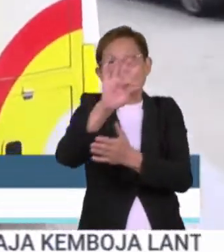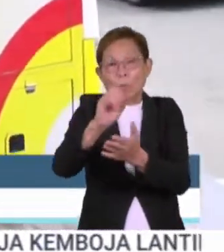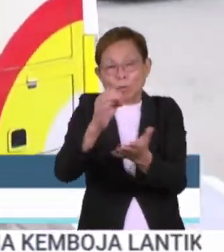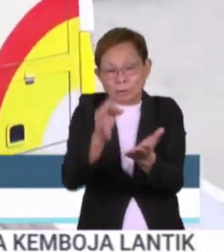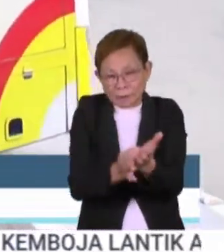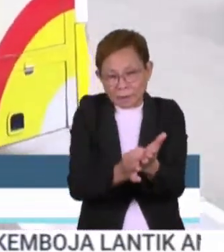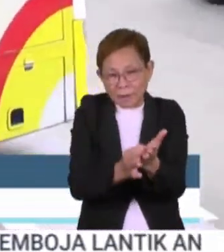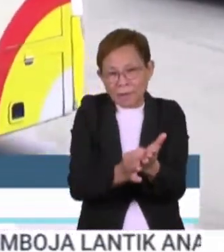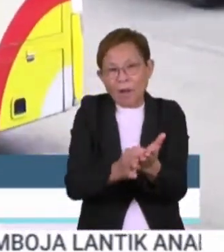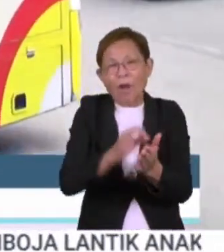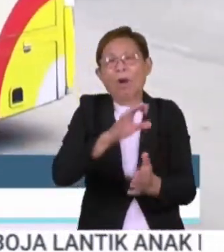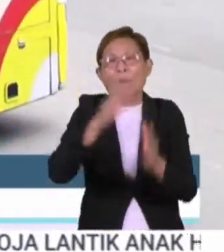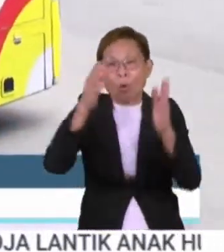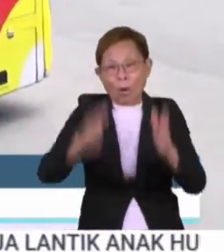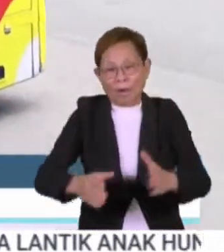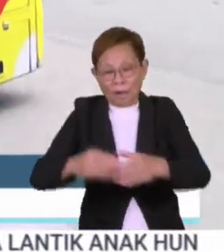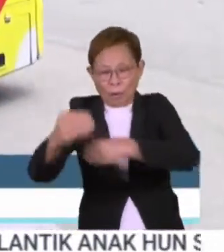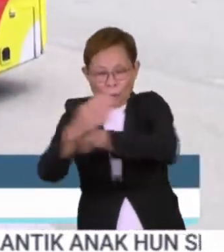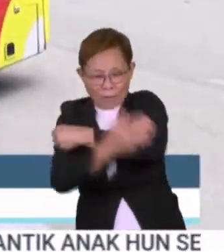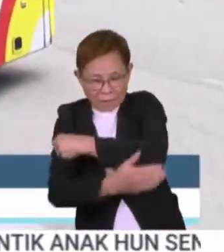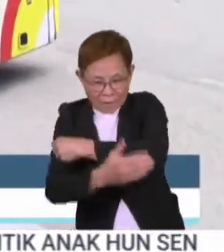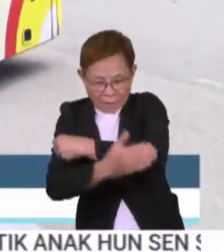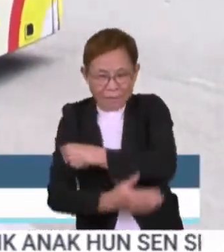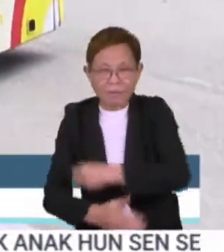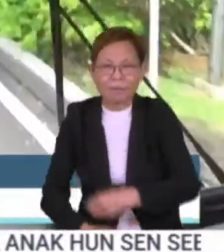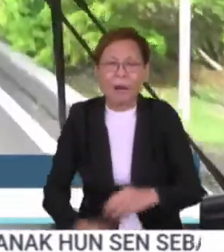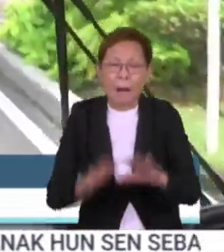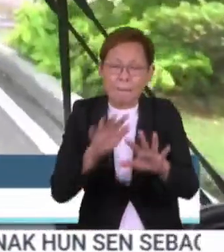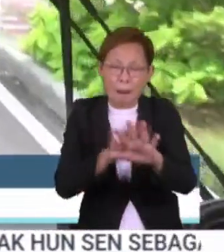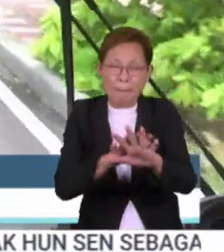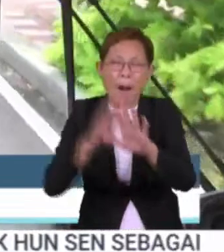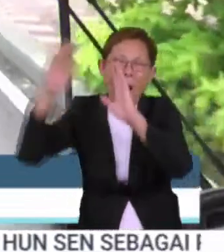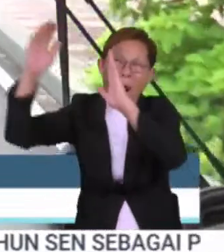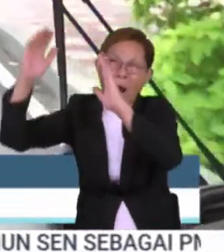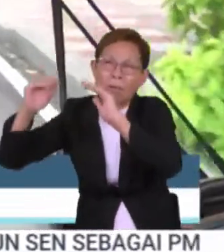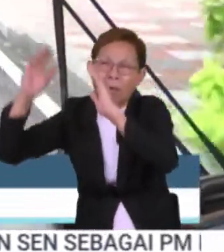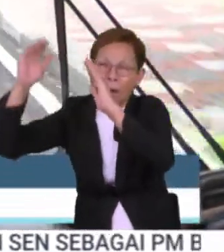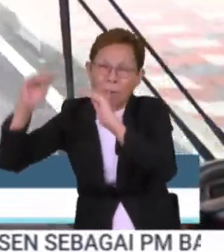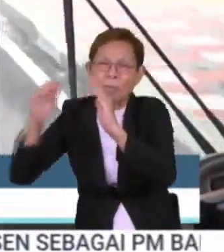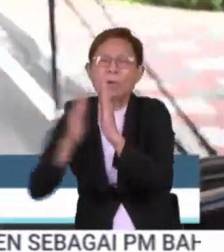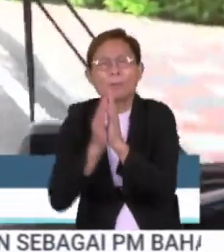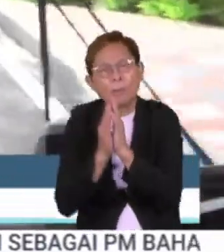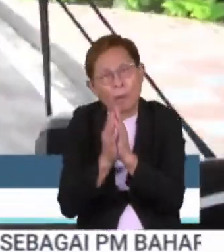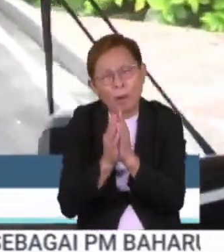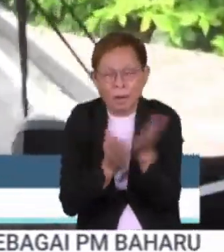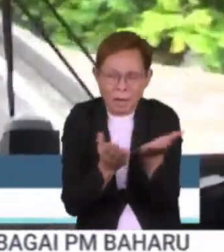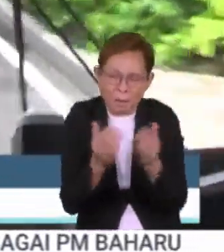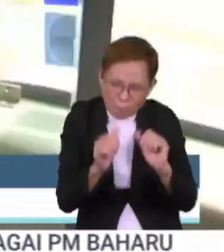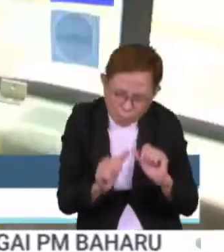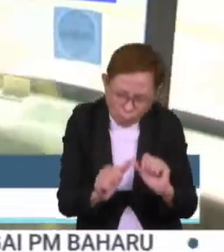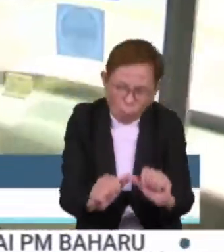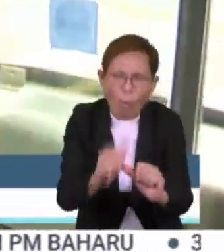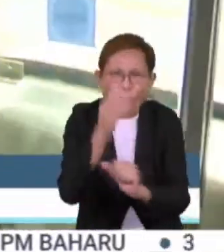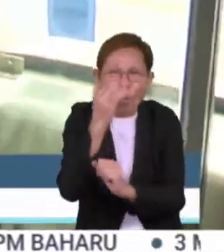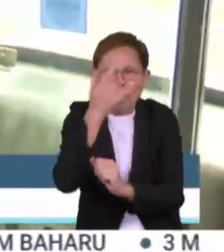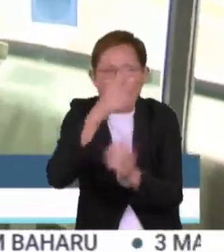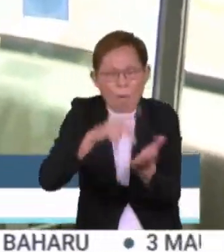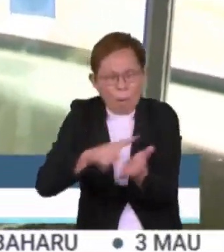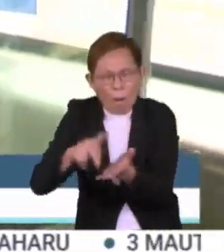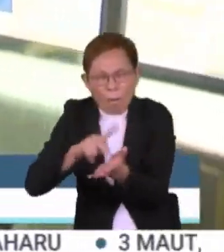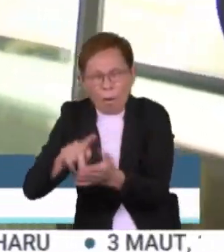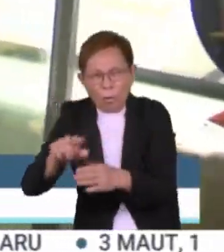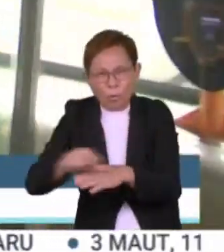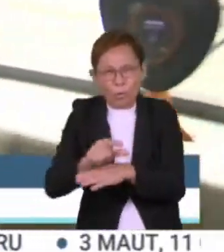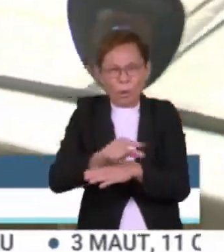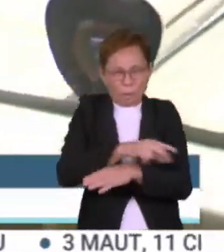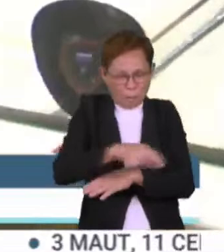dikenakan kepada warga asing ramai yang mengharapkan agar kenikmatan ini dikekakan dekoran perbelanjaan